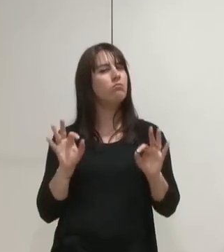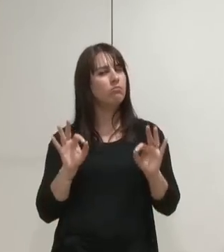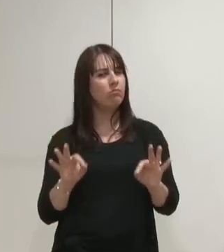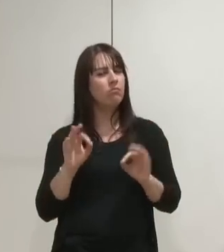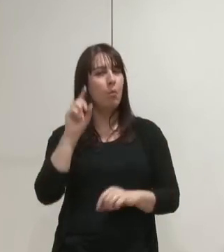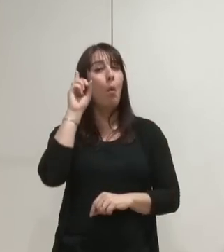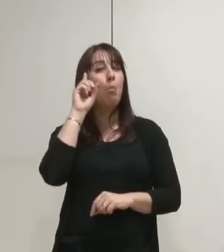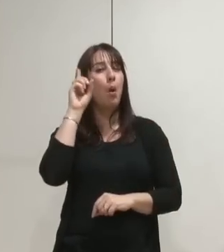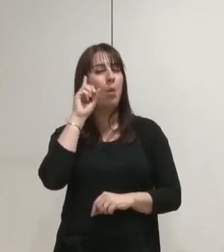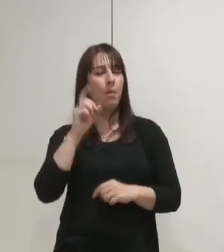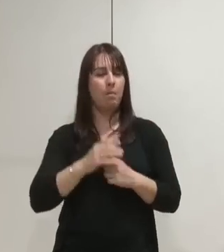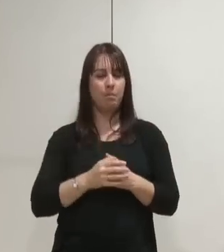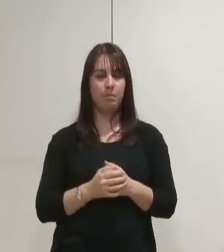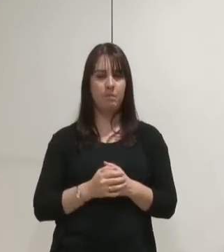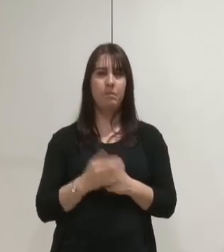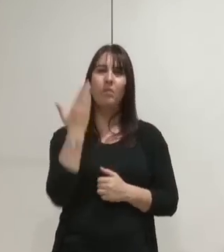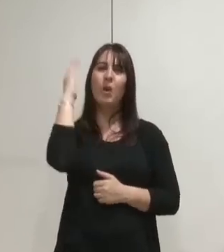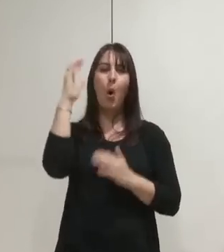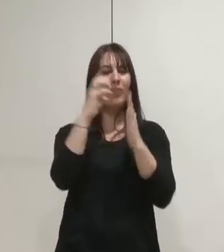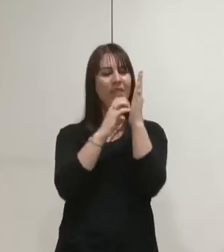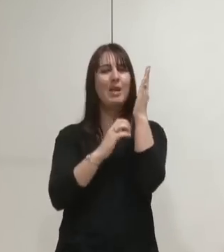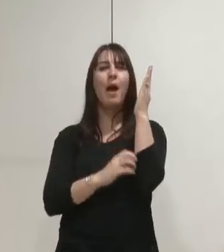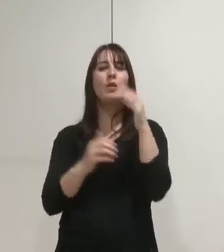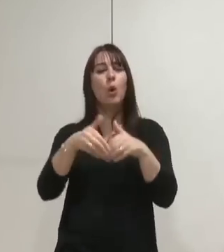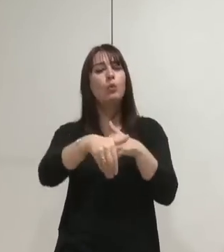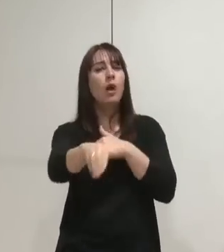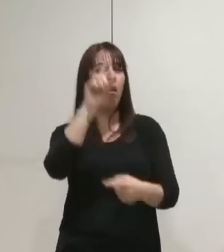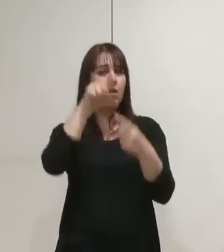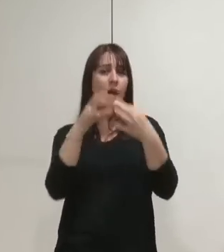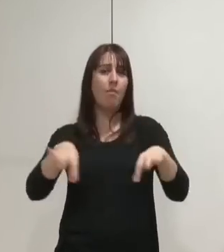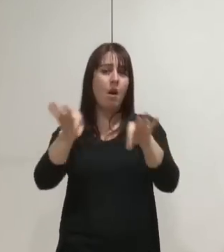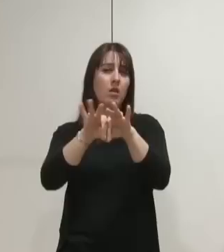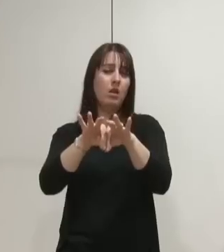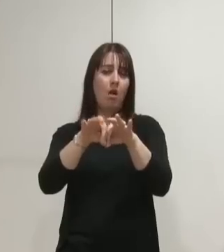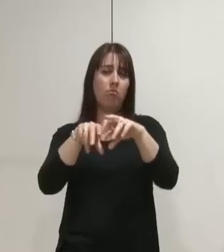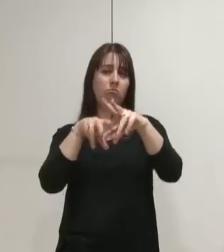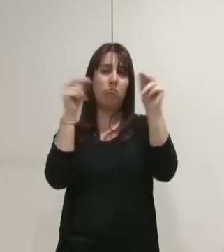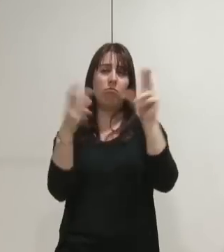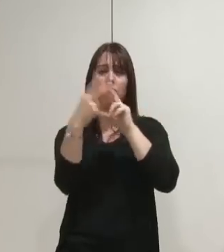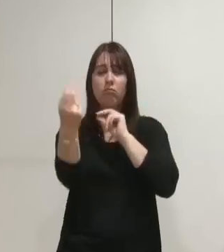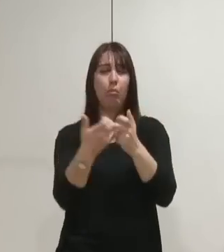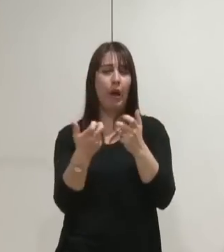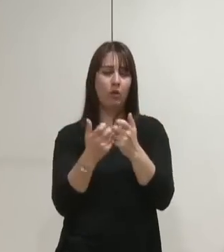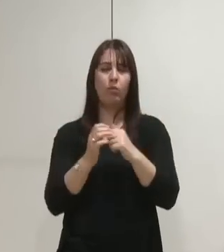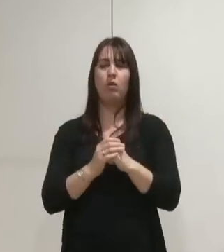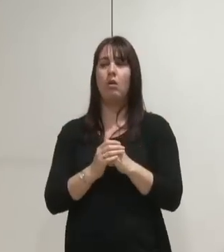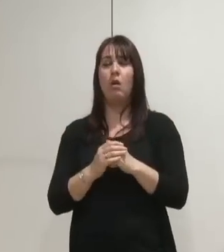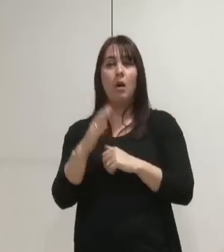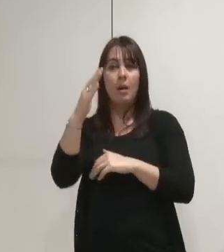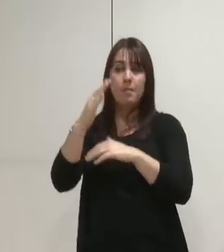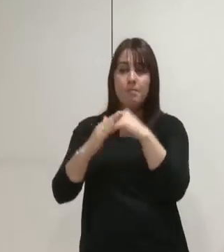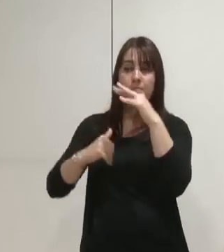effet dans d'autres délibérations nous verrons tout à l'heure pour alpexo par exemple mais que il y a a des métiers qui réclament